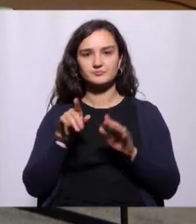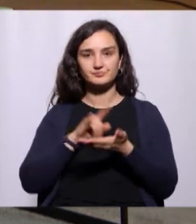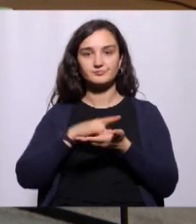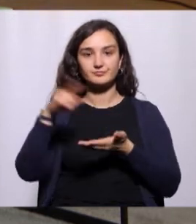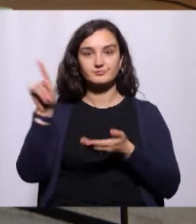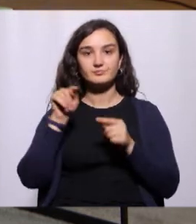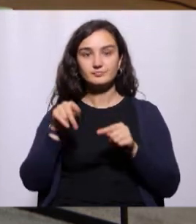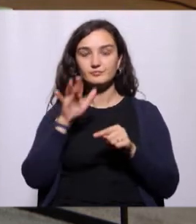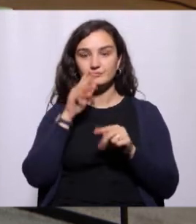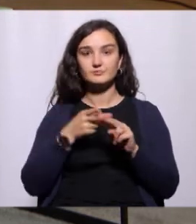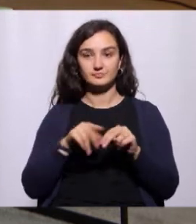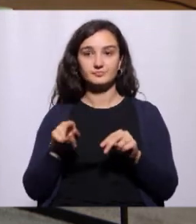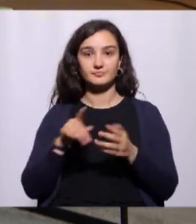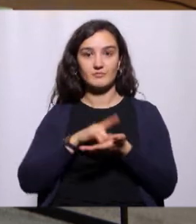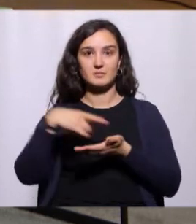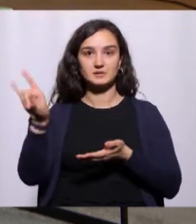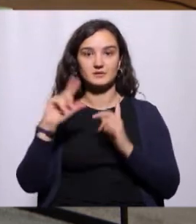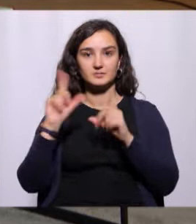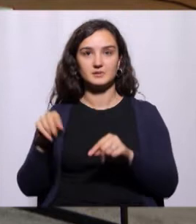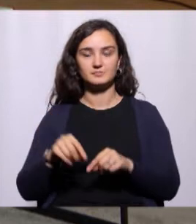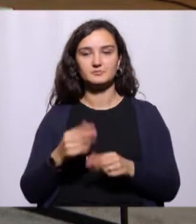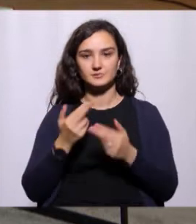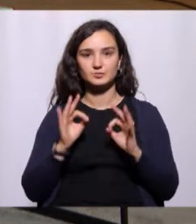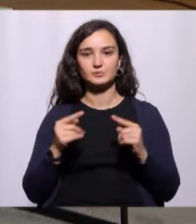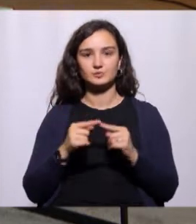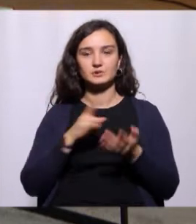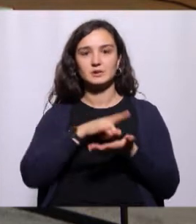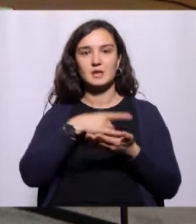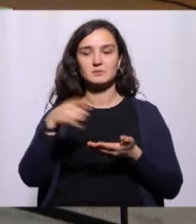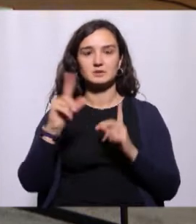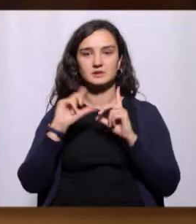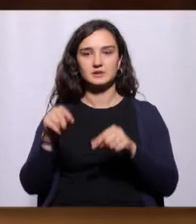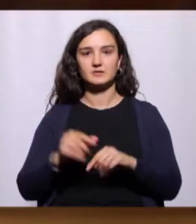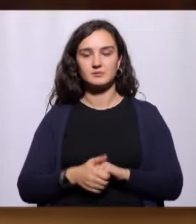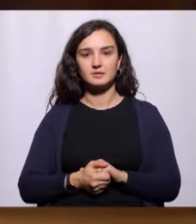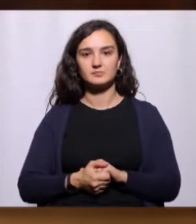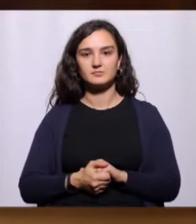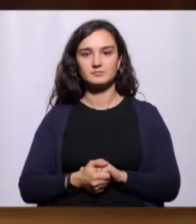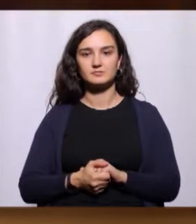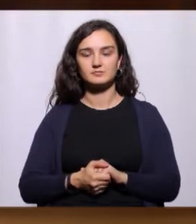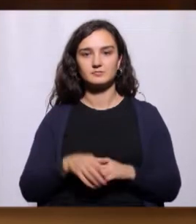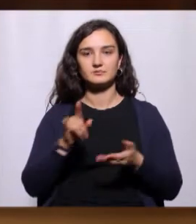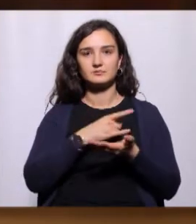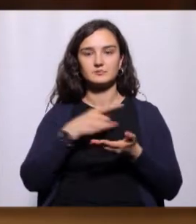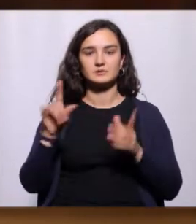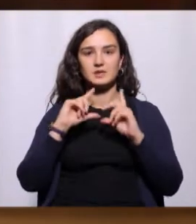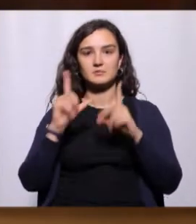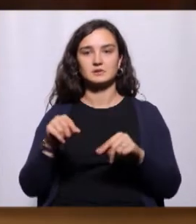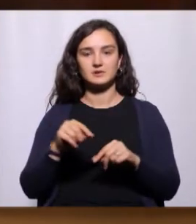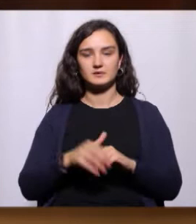away, that is a departure. Absolutely. Departure, გამგზავრება.